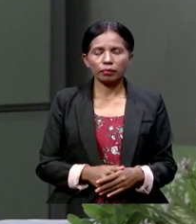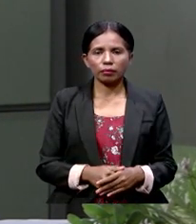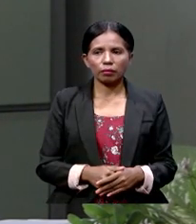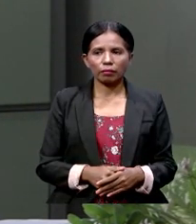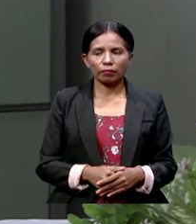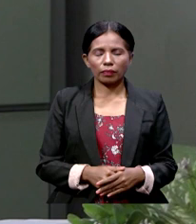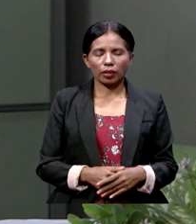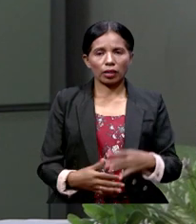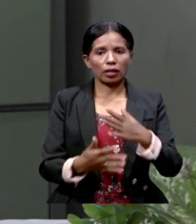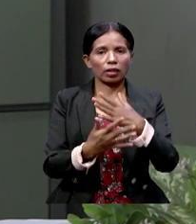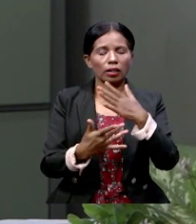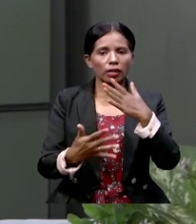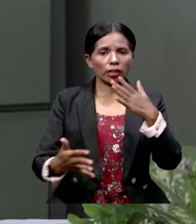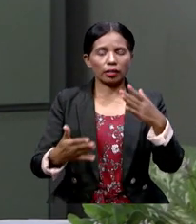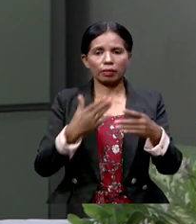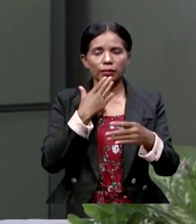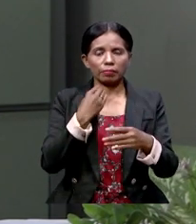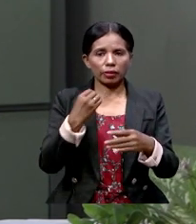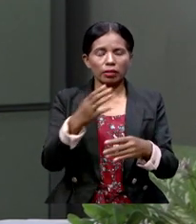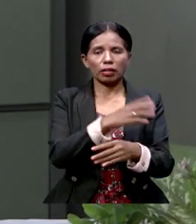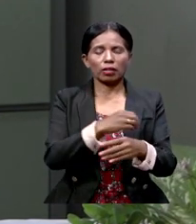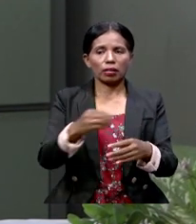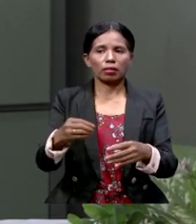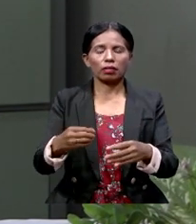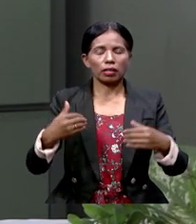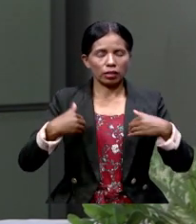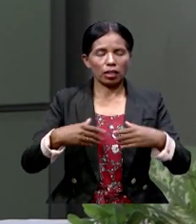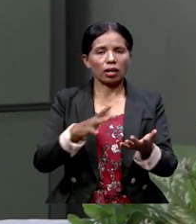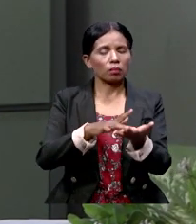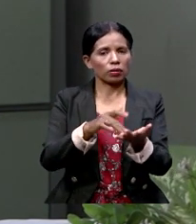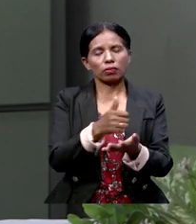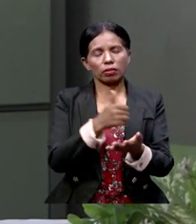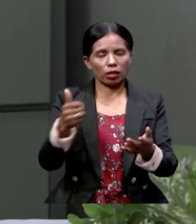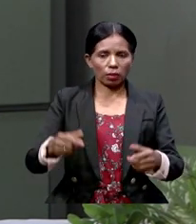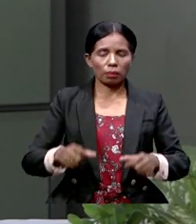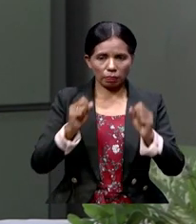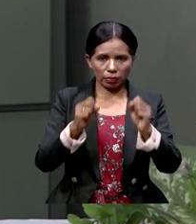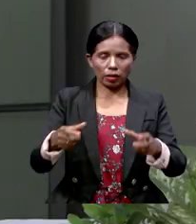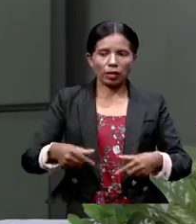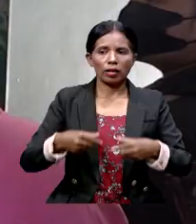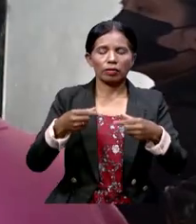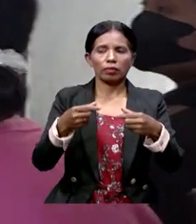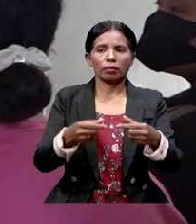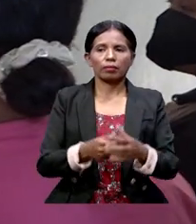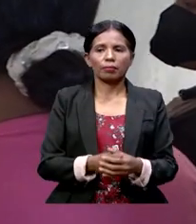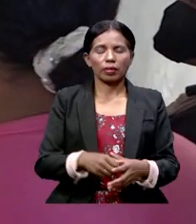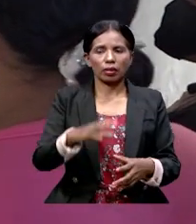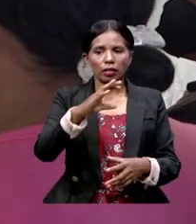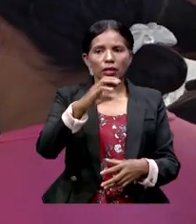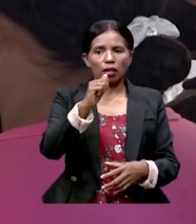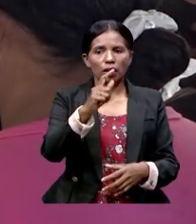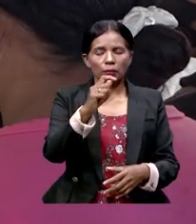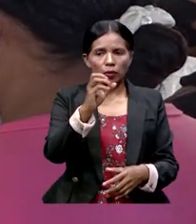rang midar metformin mai be iha aimoruk seluk mak beleko aimoruk metformin la iha mai kaptopril mas an sana